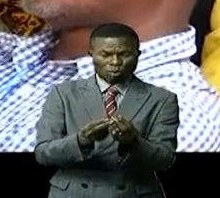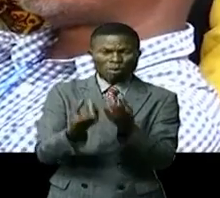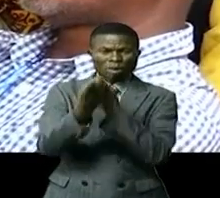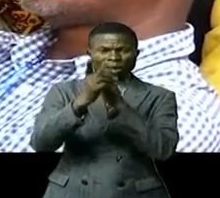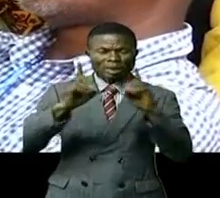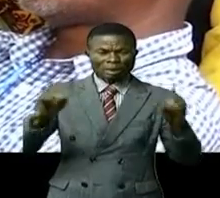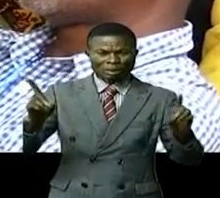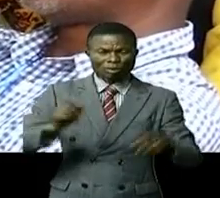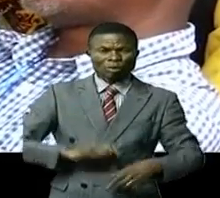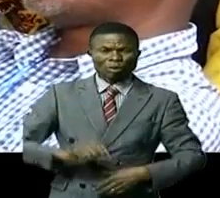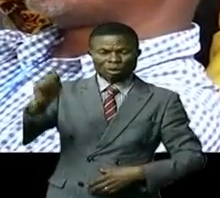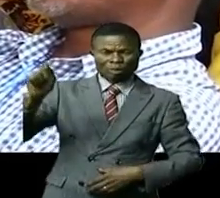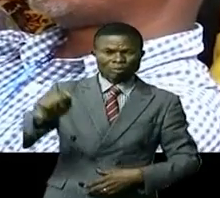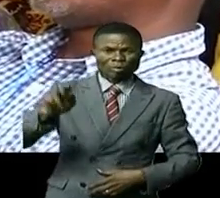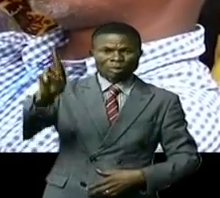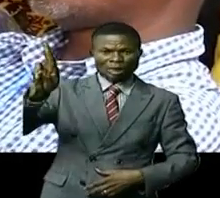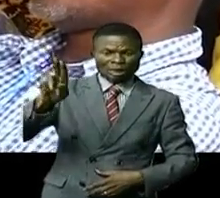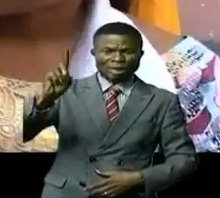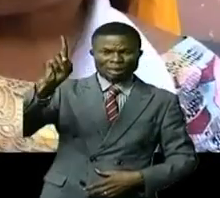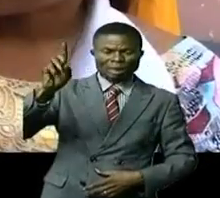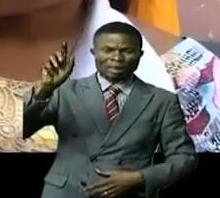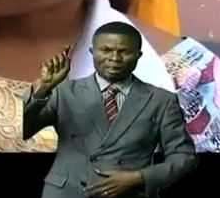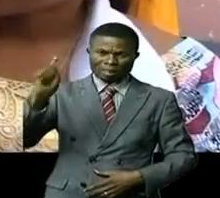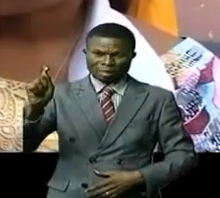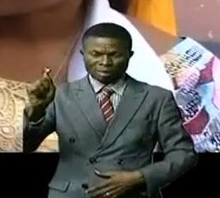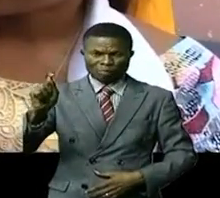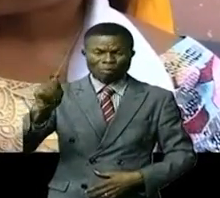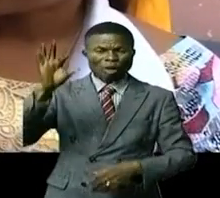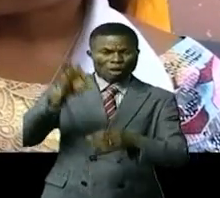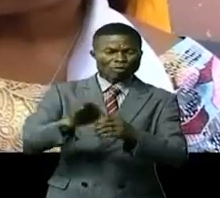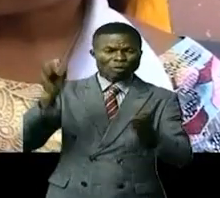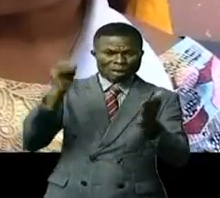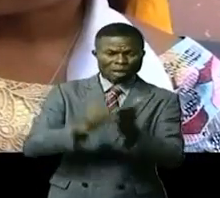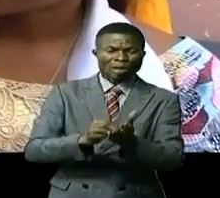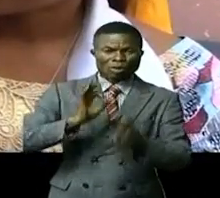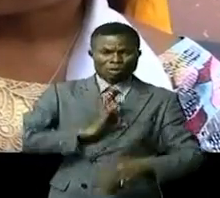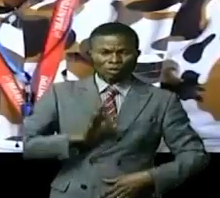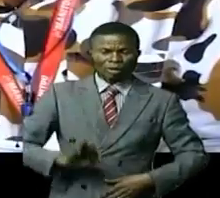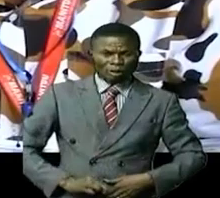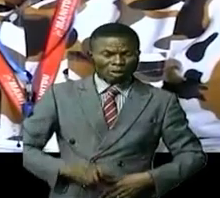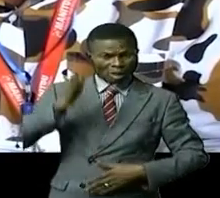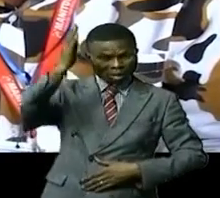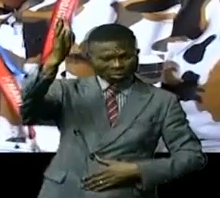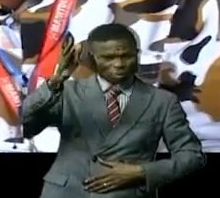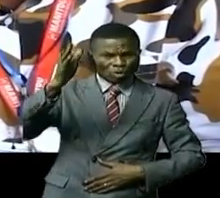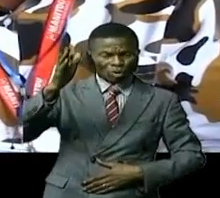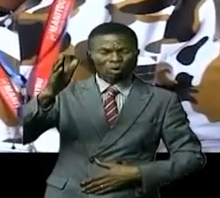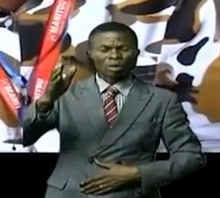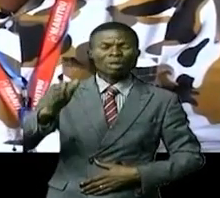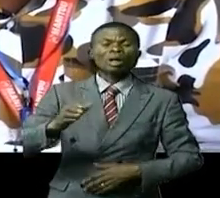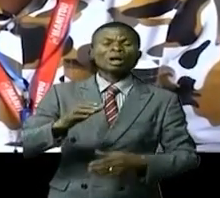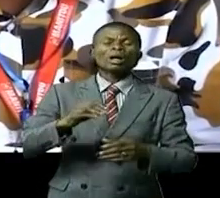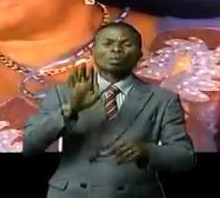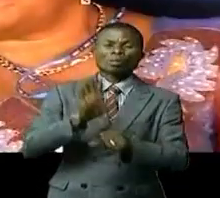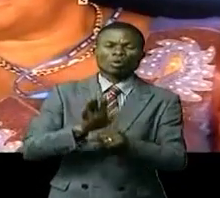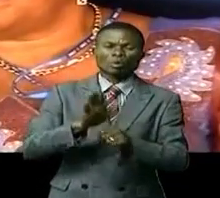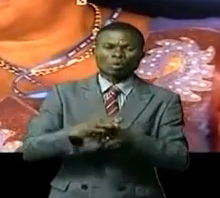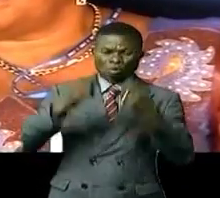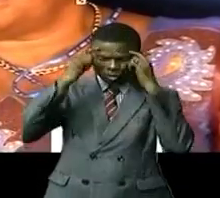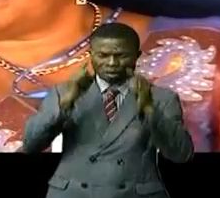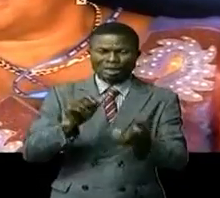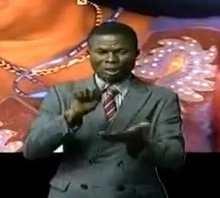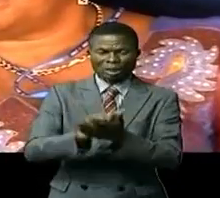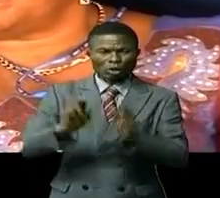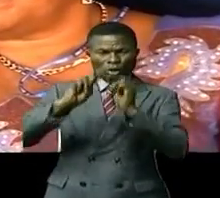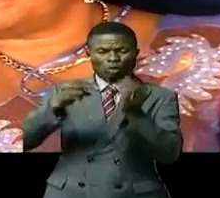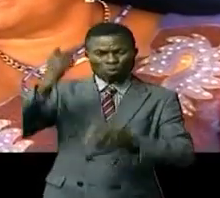tshisekédistes, RDT. Réélire Félix-Antoine Tshisekedi Tshilombo avec une majorité écrasante reste la seule détermination de